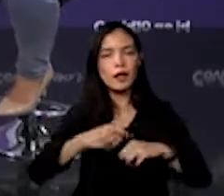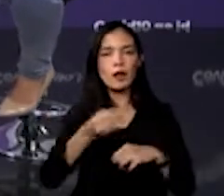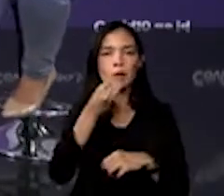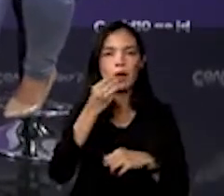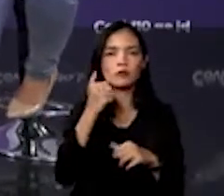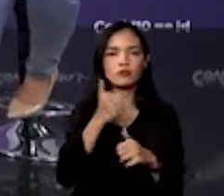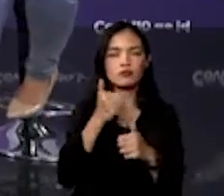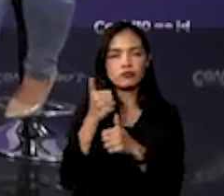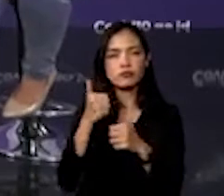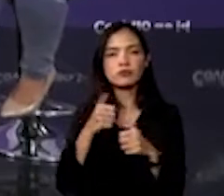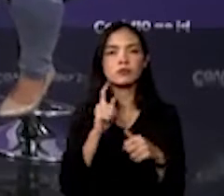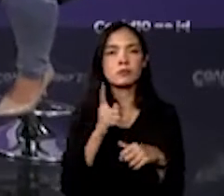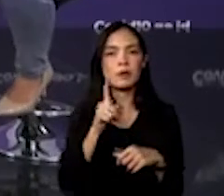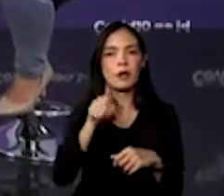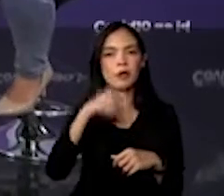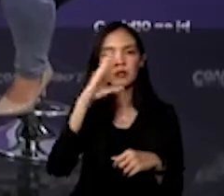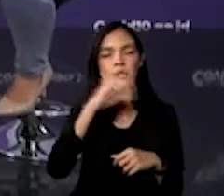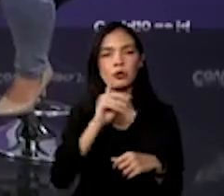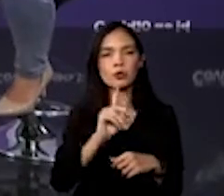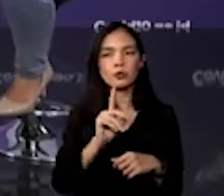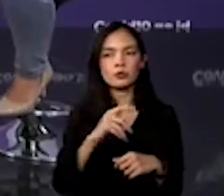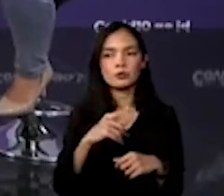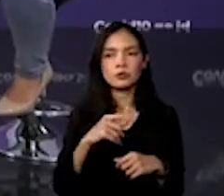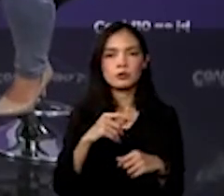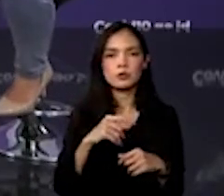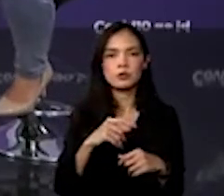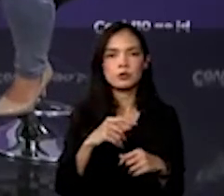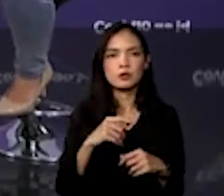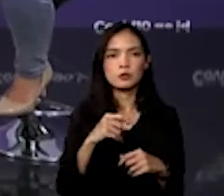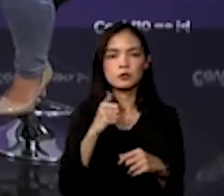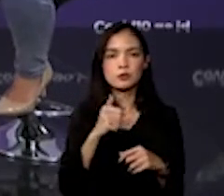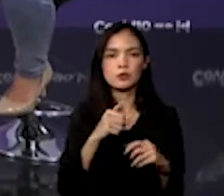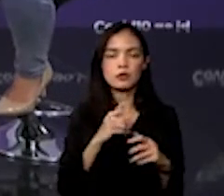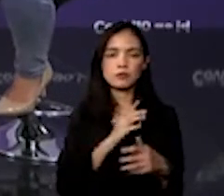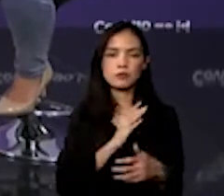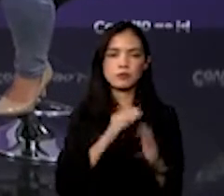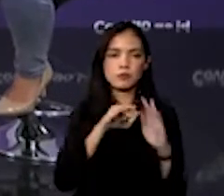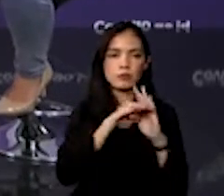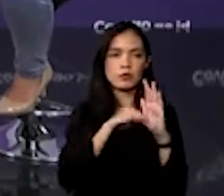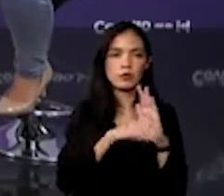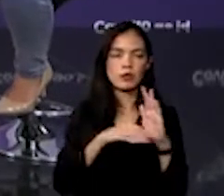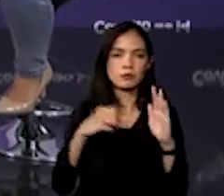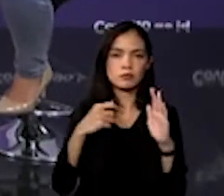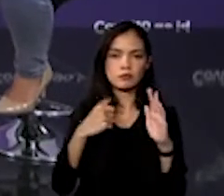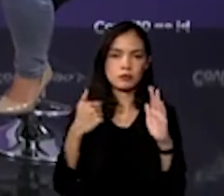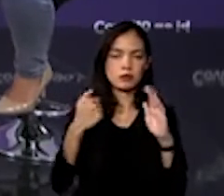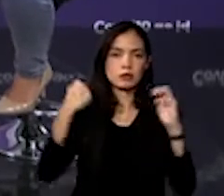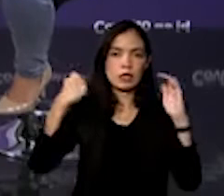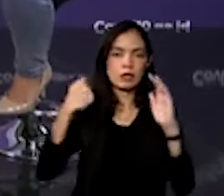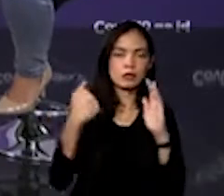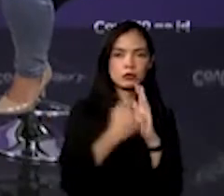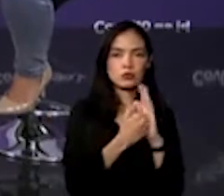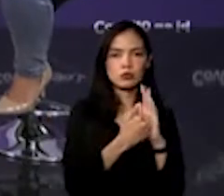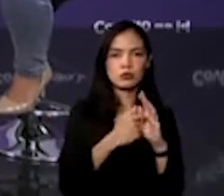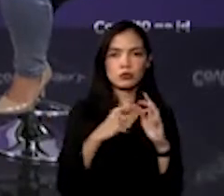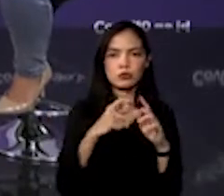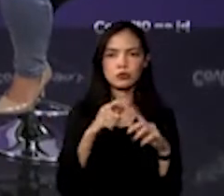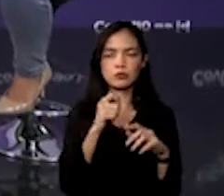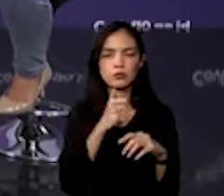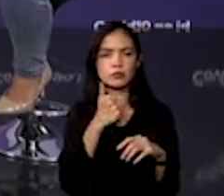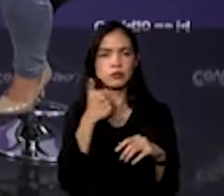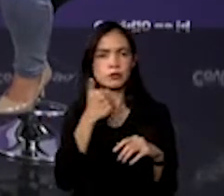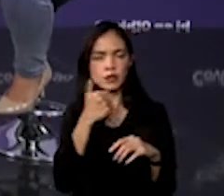diketahui apa yang kita lakukan agar disiplin dan patuh memakai masker menjaga jarak dan hindari kerumunan serta